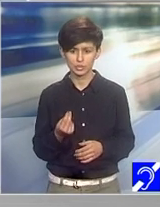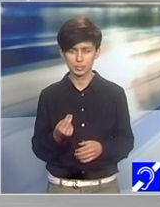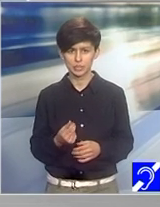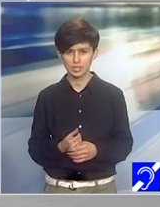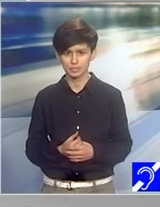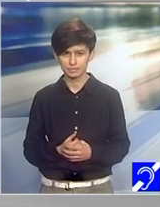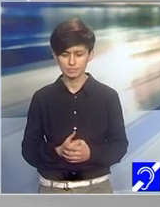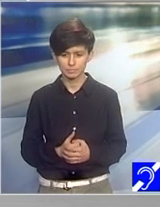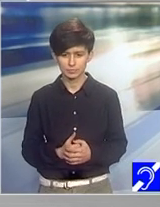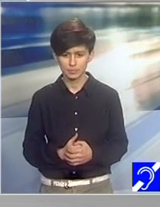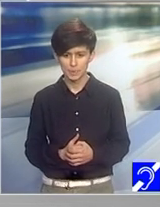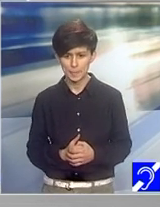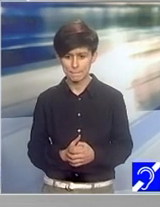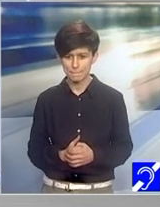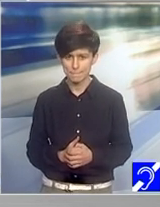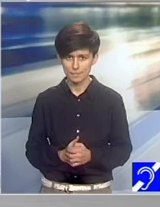formidabilă